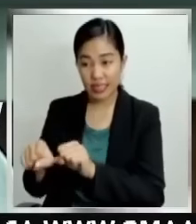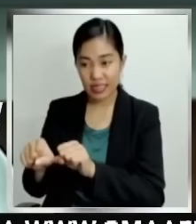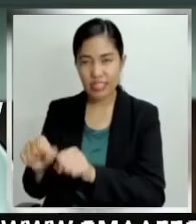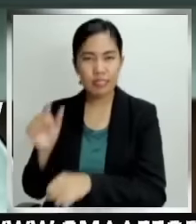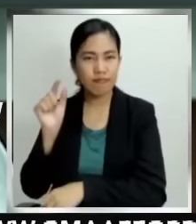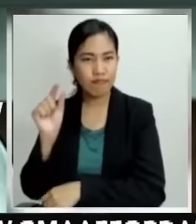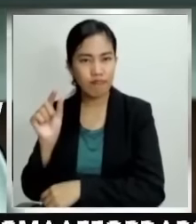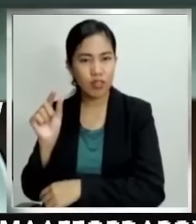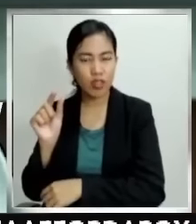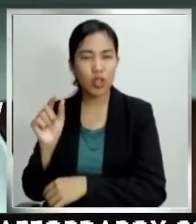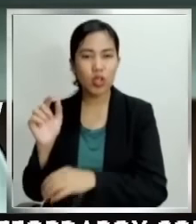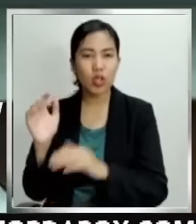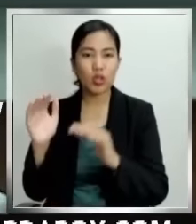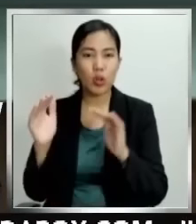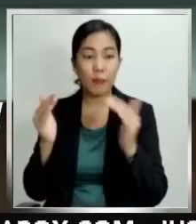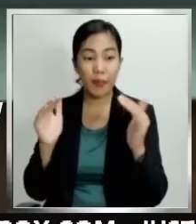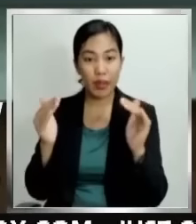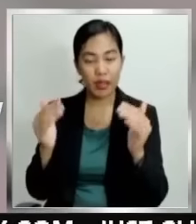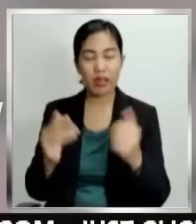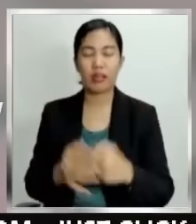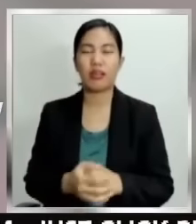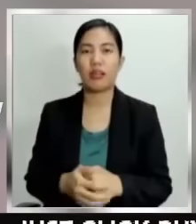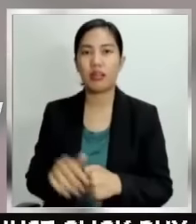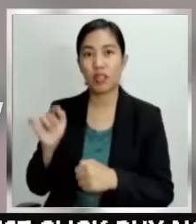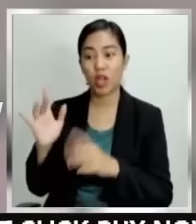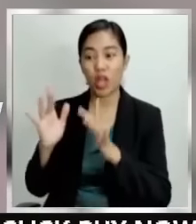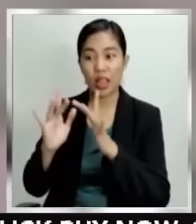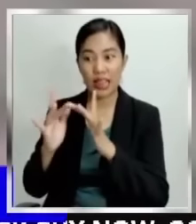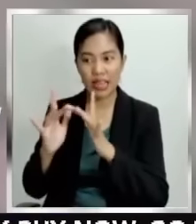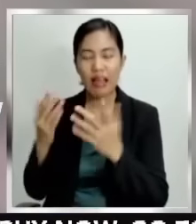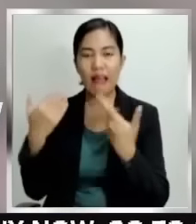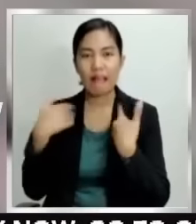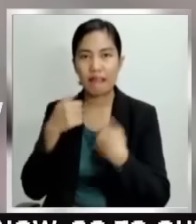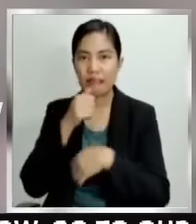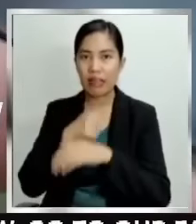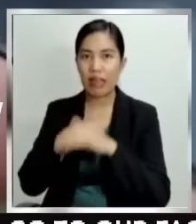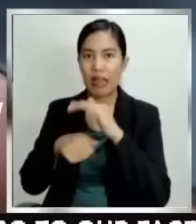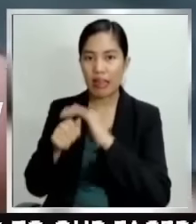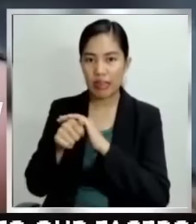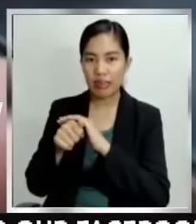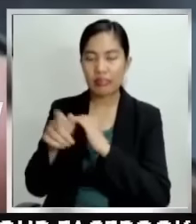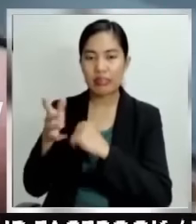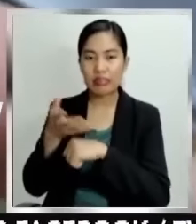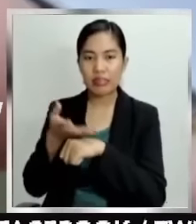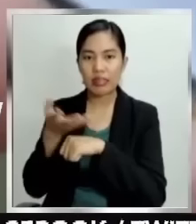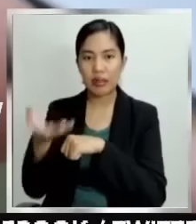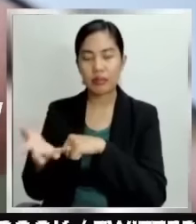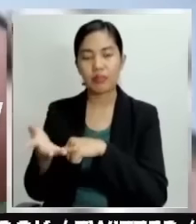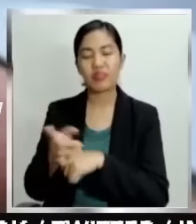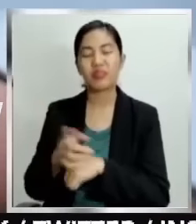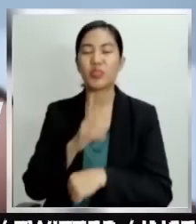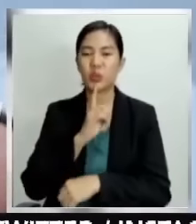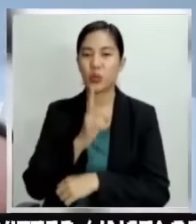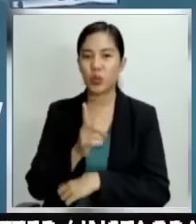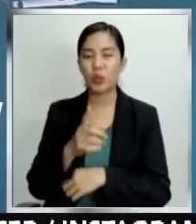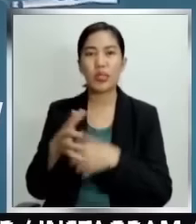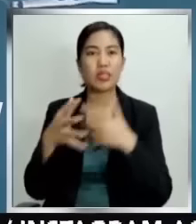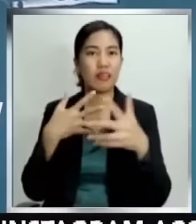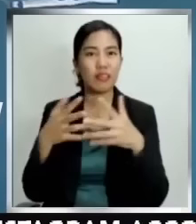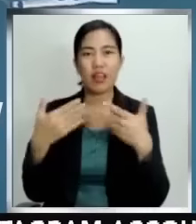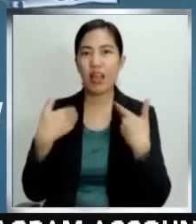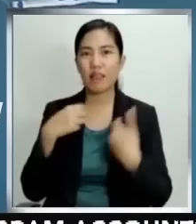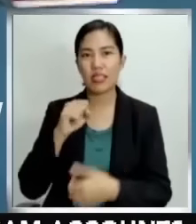sa fake identity tapos naka-online ka pa. Hindi na raw ito nakapagtataka dahil sa kabila ng SIM card registration law,